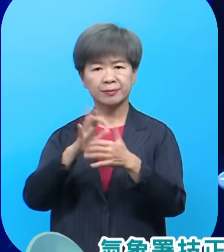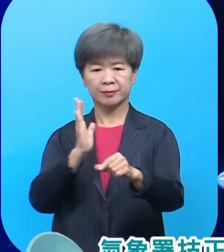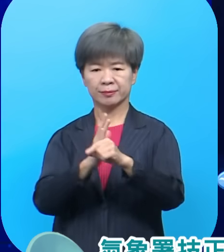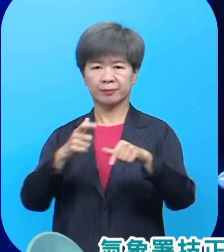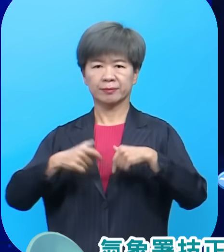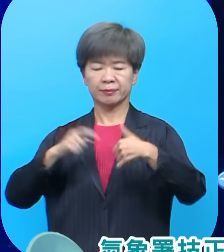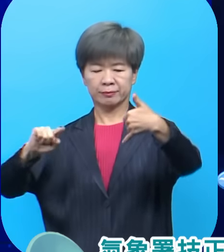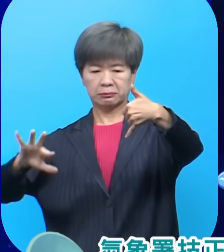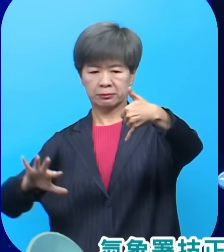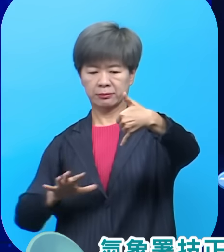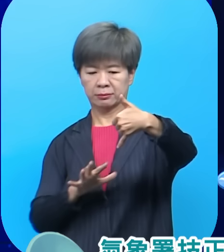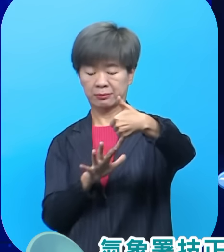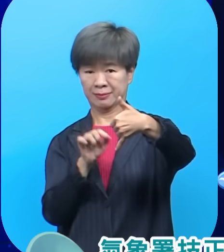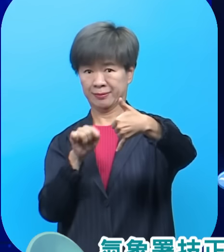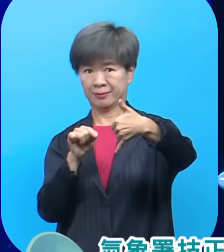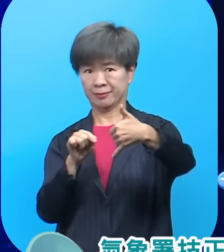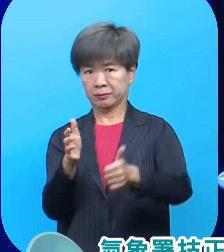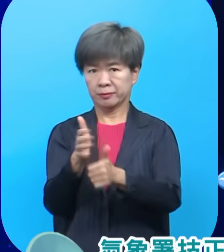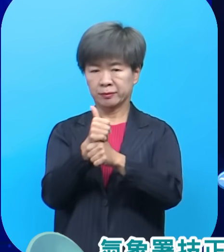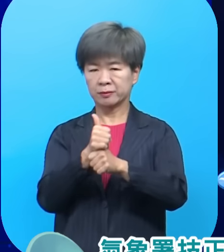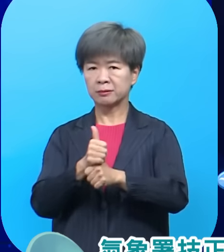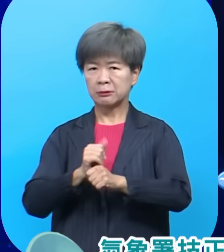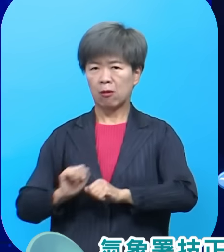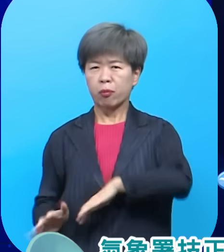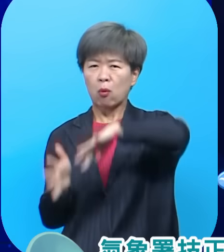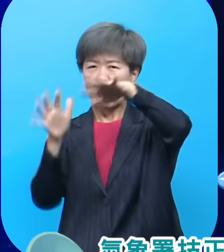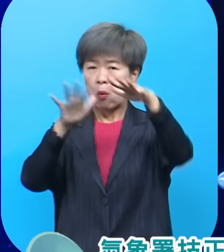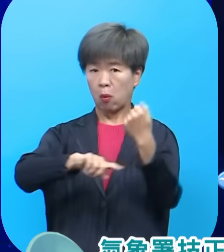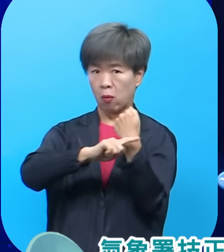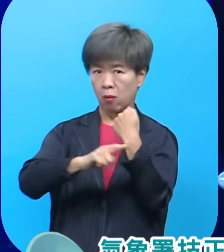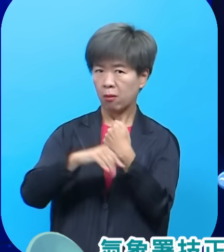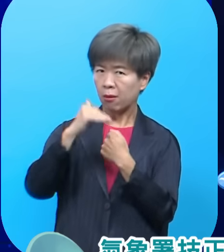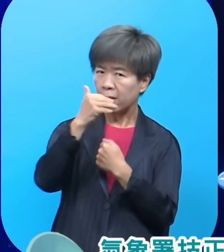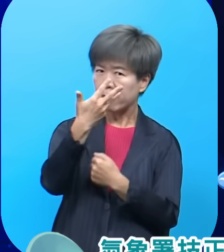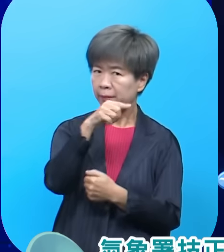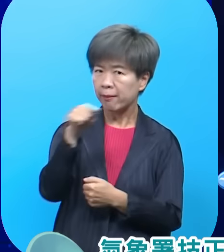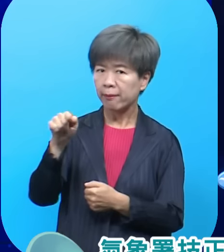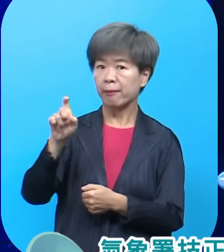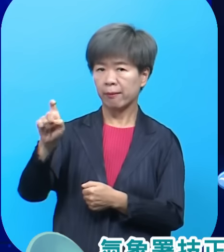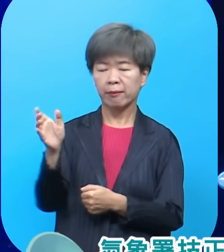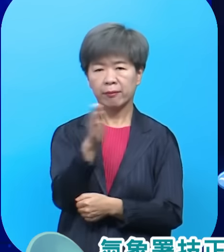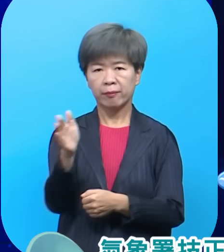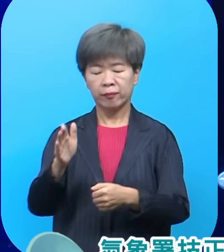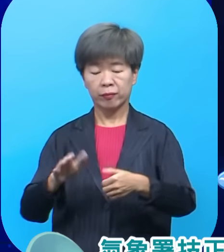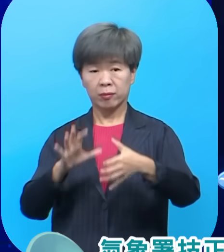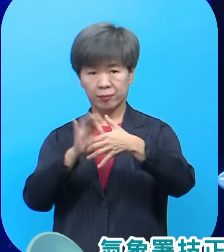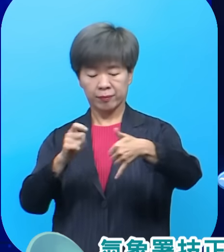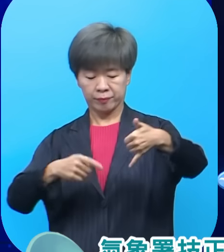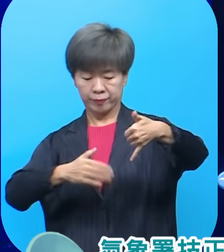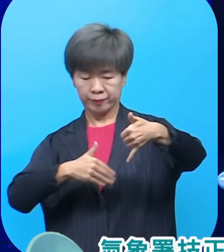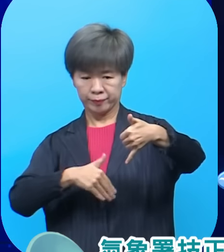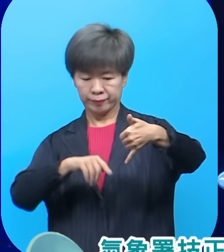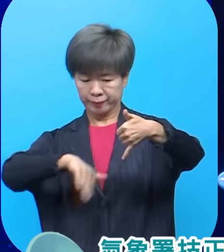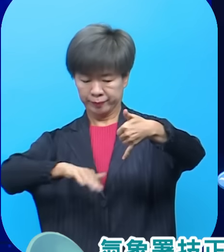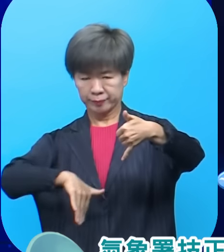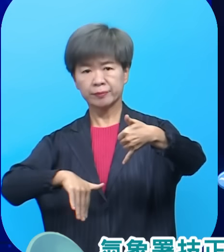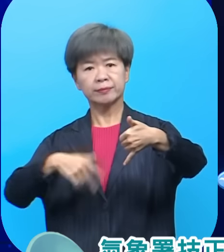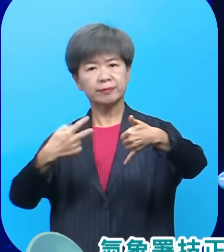通过的地方会有8米到10米的浪高，也就是预估在西南部海面以及恒春半岛海面，甚至未